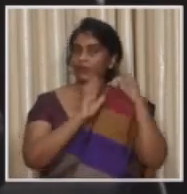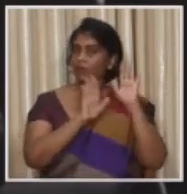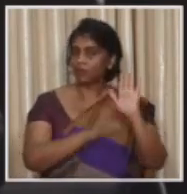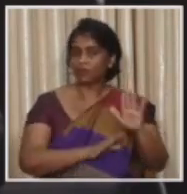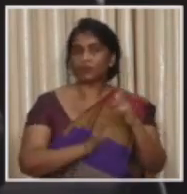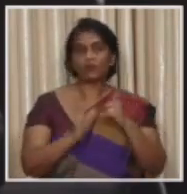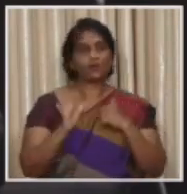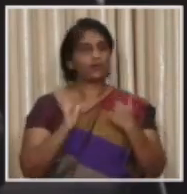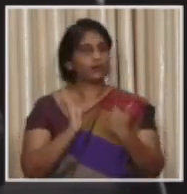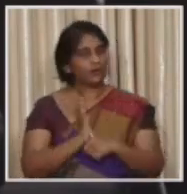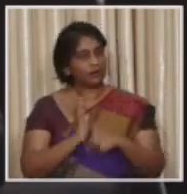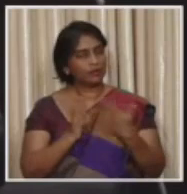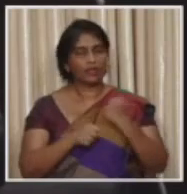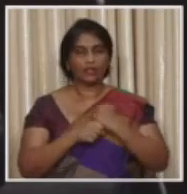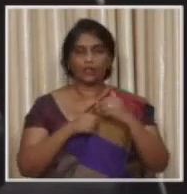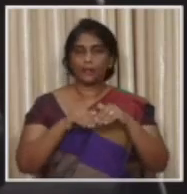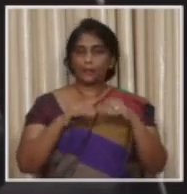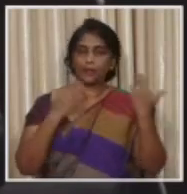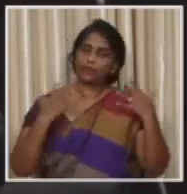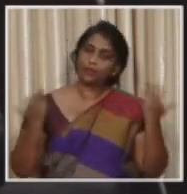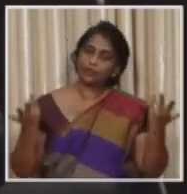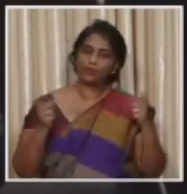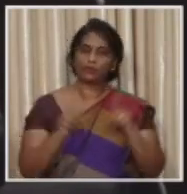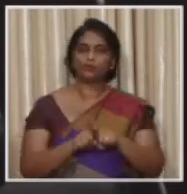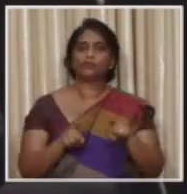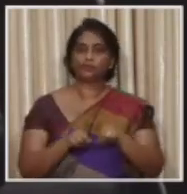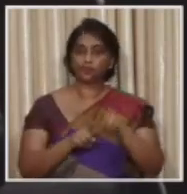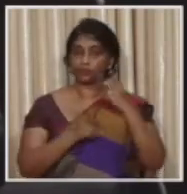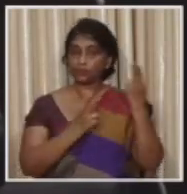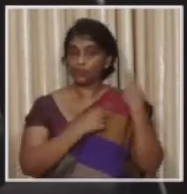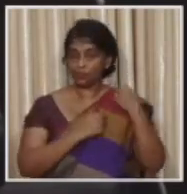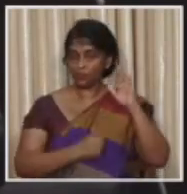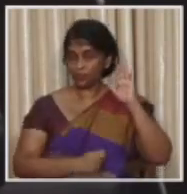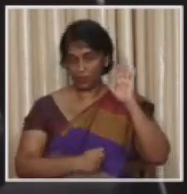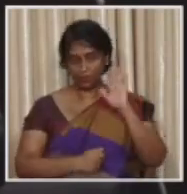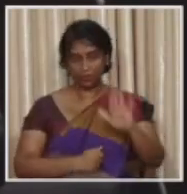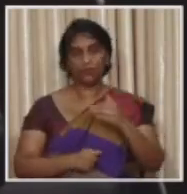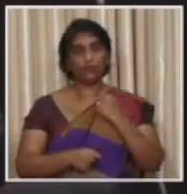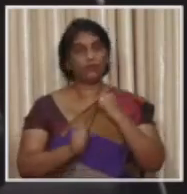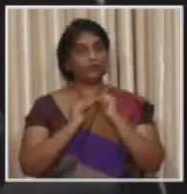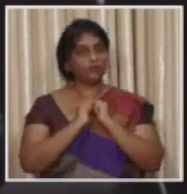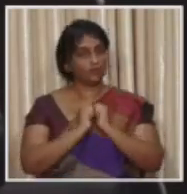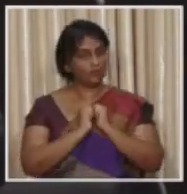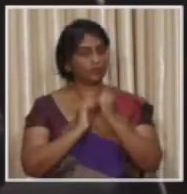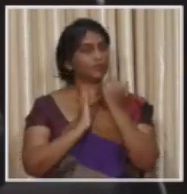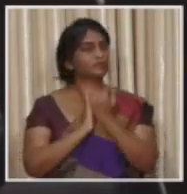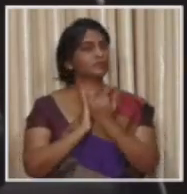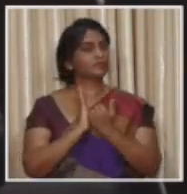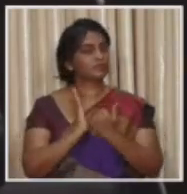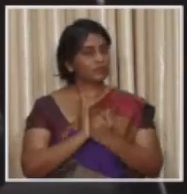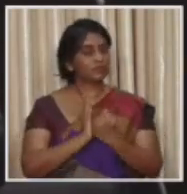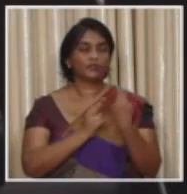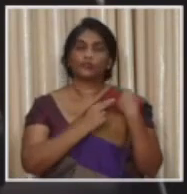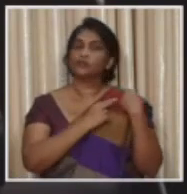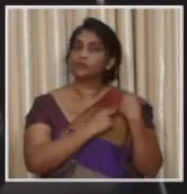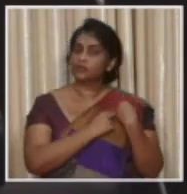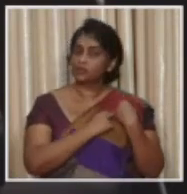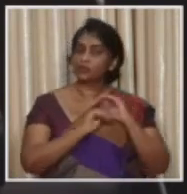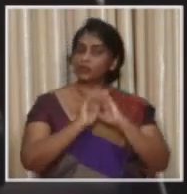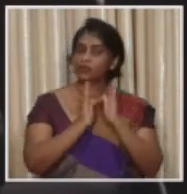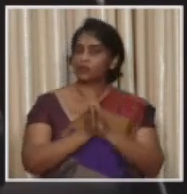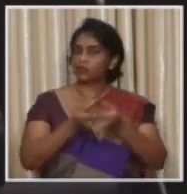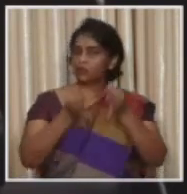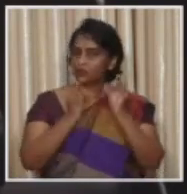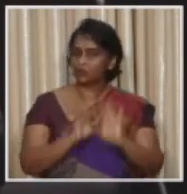නැත්නම් පනතකින් සමහරලාට ගැසට් එකකින් වෙන්න පුළුවන් ඒ පැවරිලා තියෙන රාජකාරිය සහ ඒ වගකීම් ටික